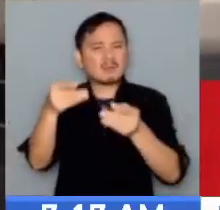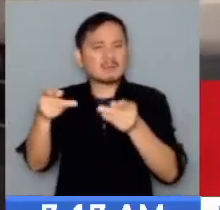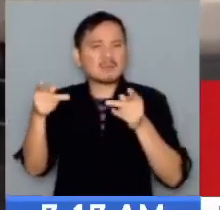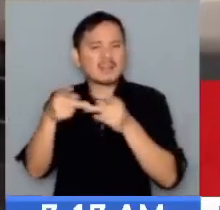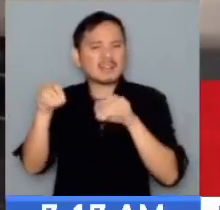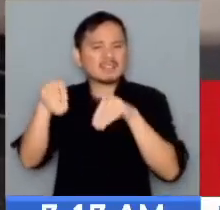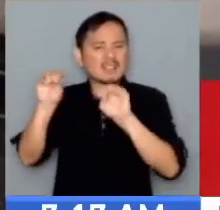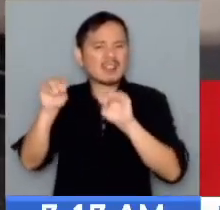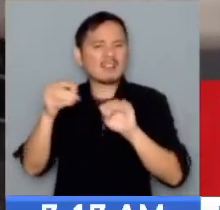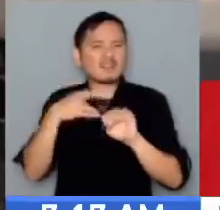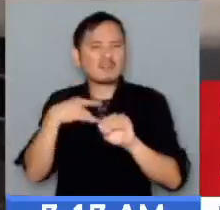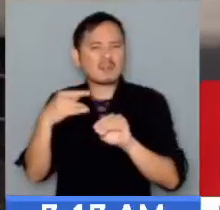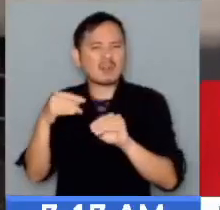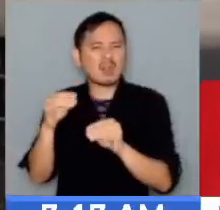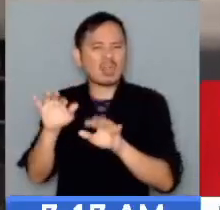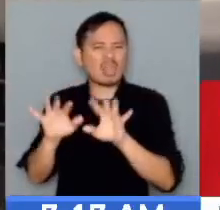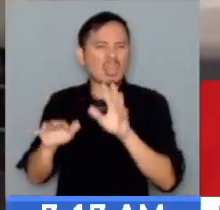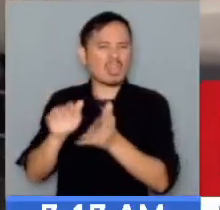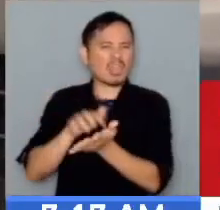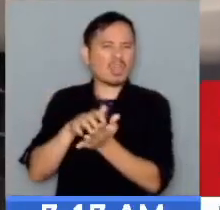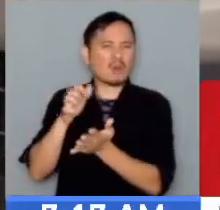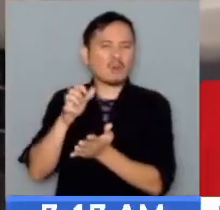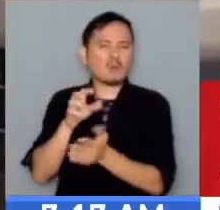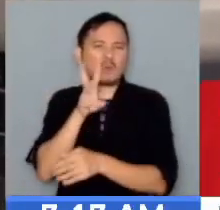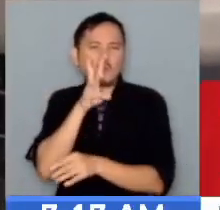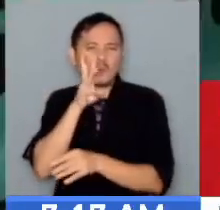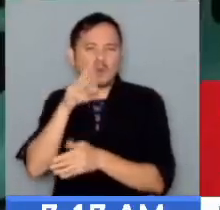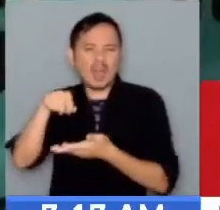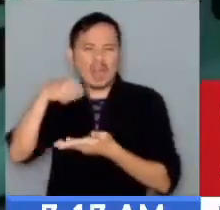Opo, tsaka mura lang.